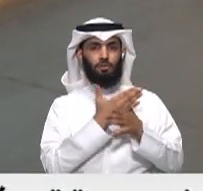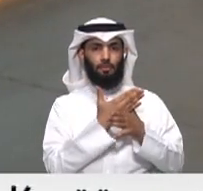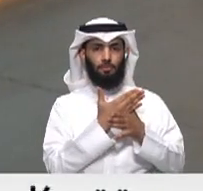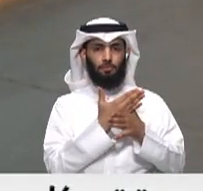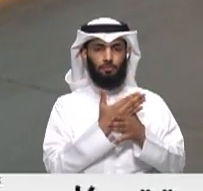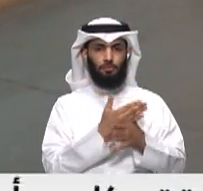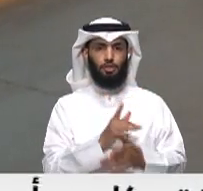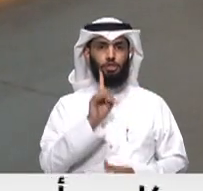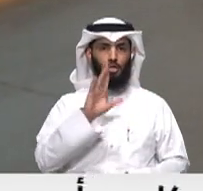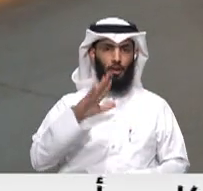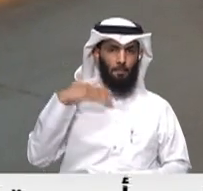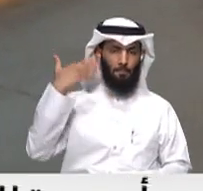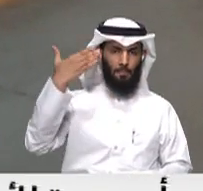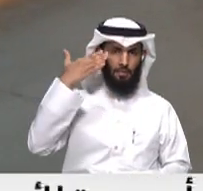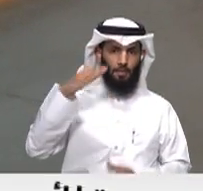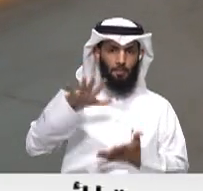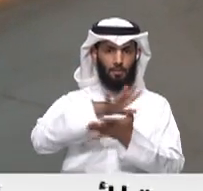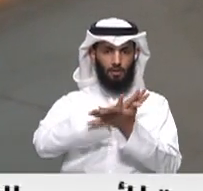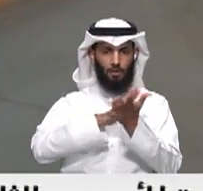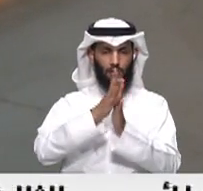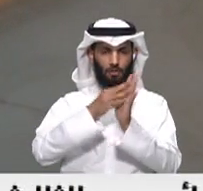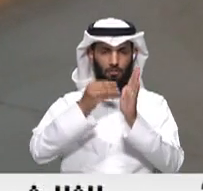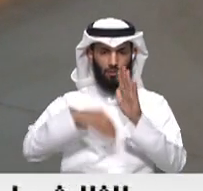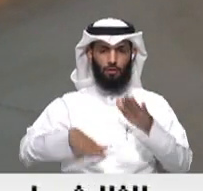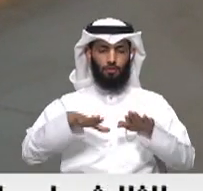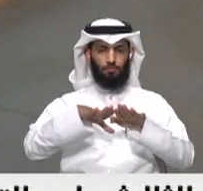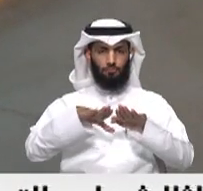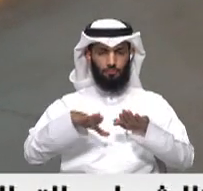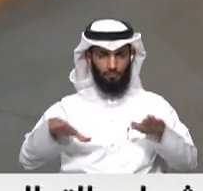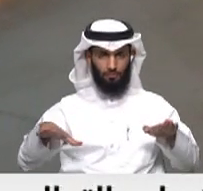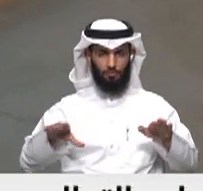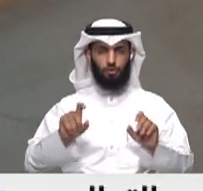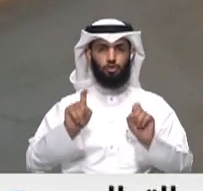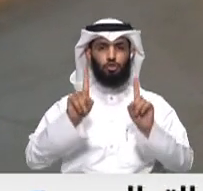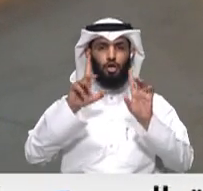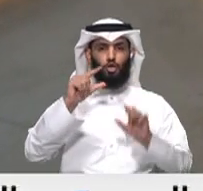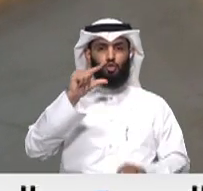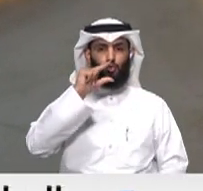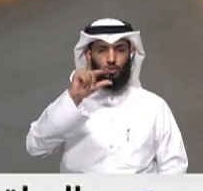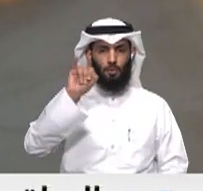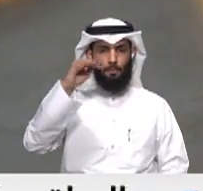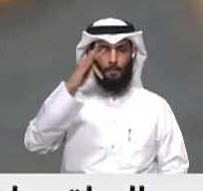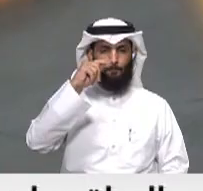مزيد من الأمن والاستقرار لمنطقتنا العربية والإسلامية. دكتور محمد، شكرا جزيلا لك.